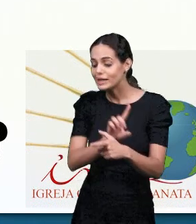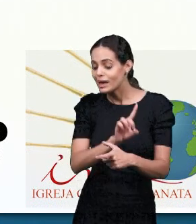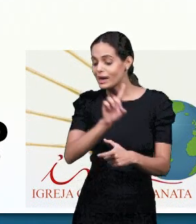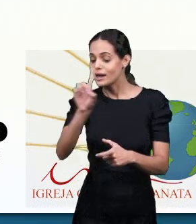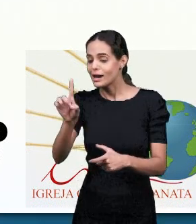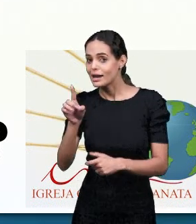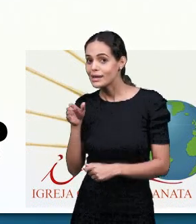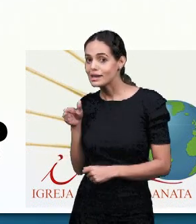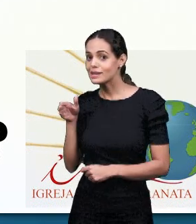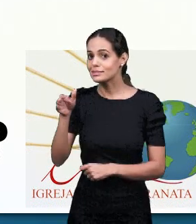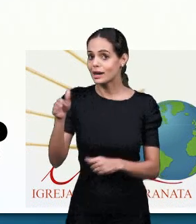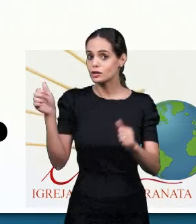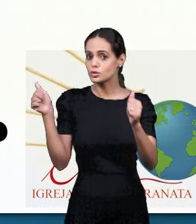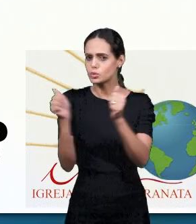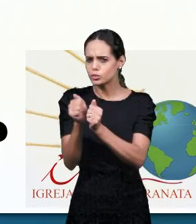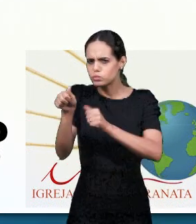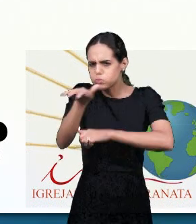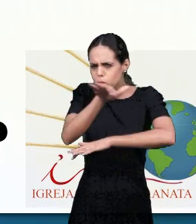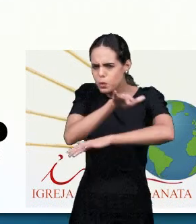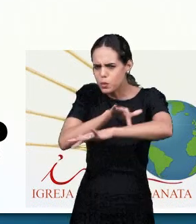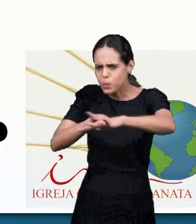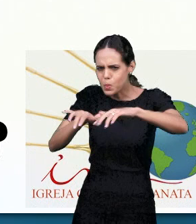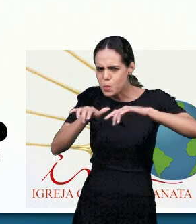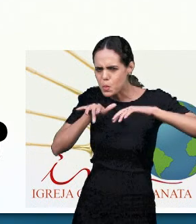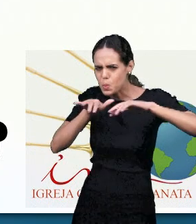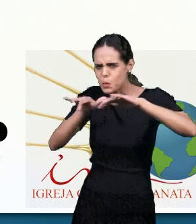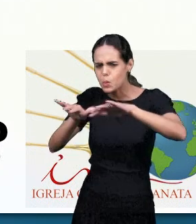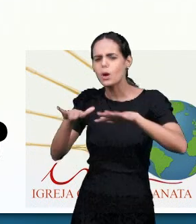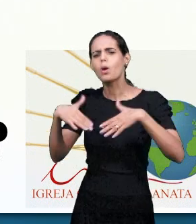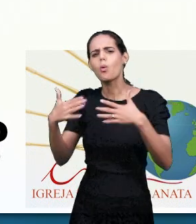train d'entrer avec la foule?